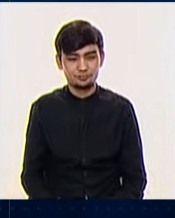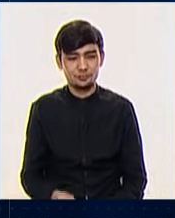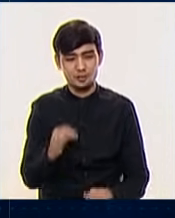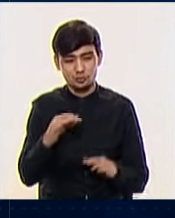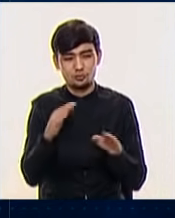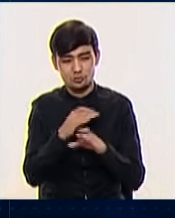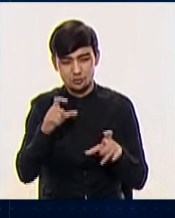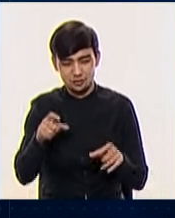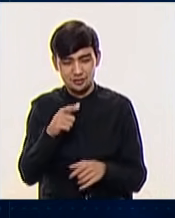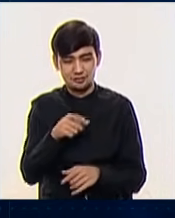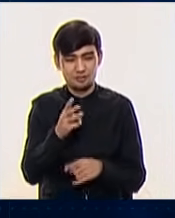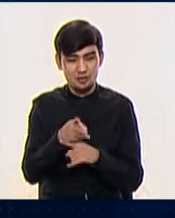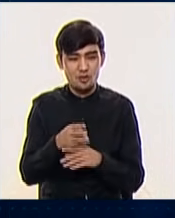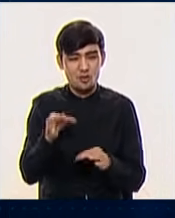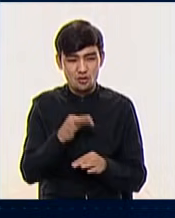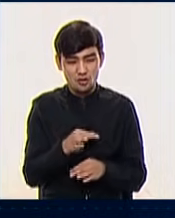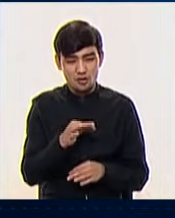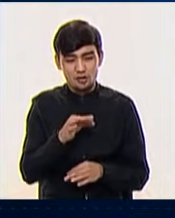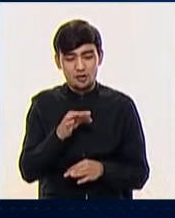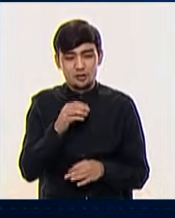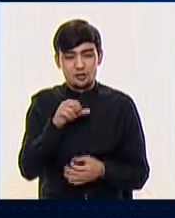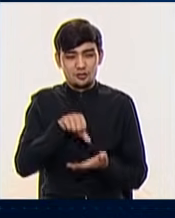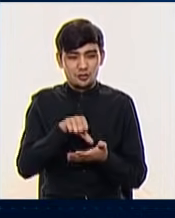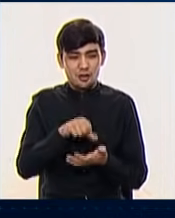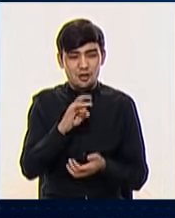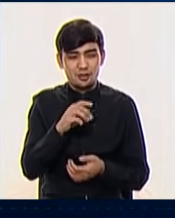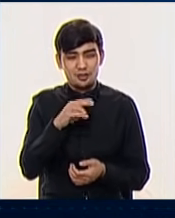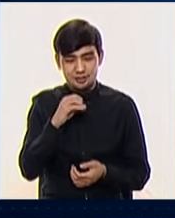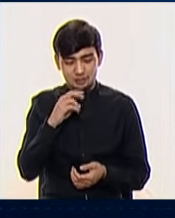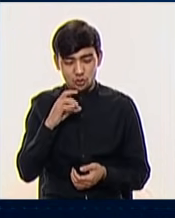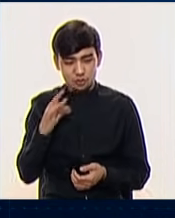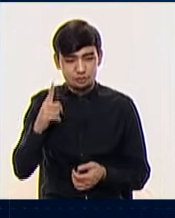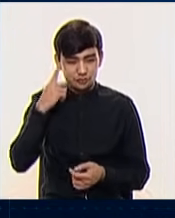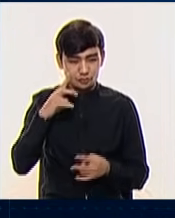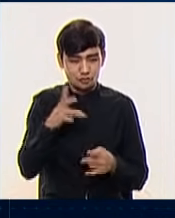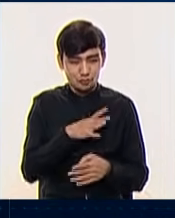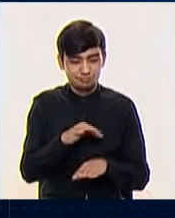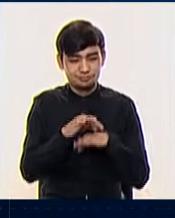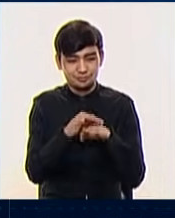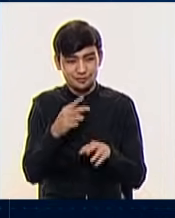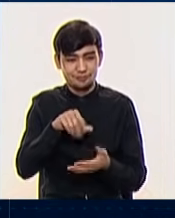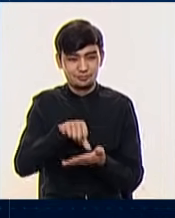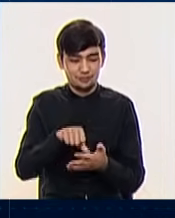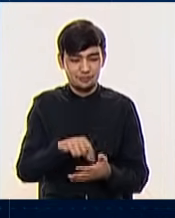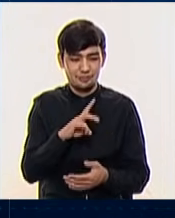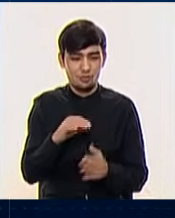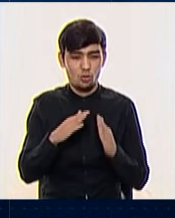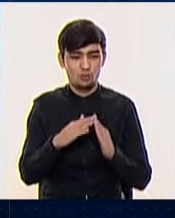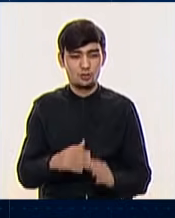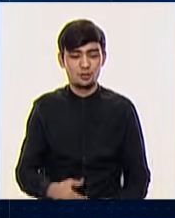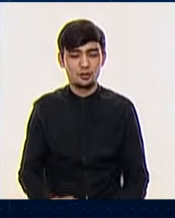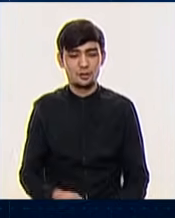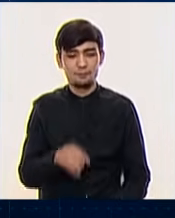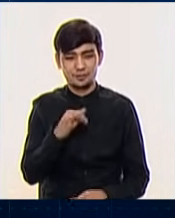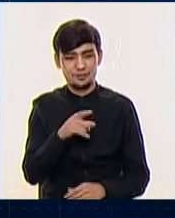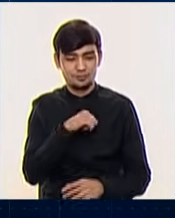музыканты Франкфуртского камерного филармонического оркестра вынуждены были придумать доставку выступлений прямо на дом. Кстати,